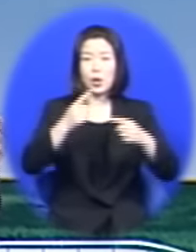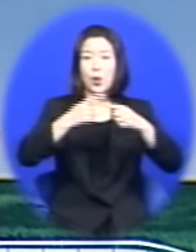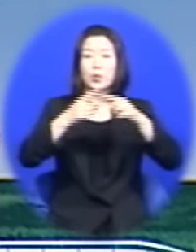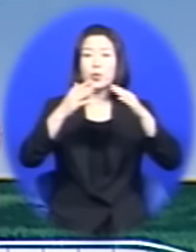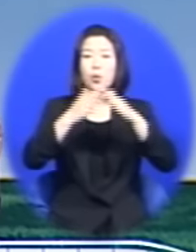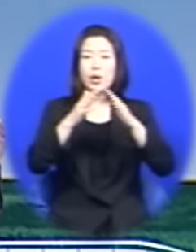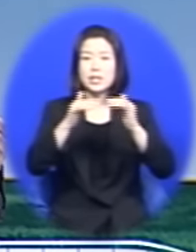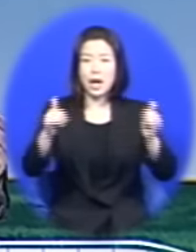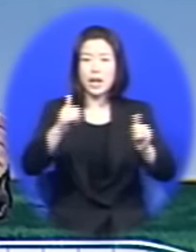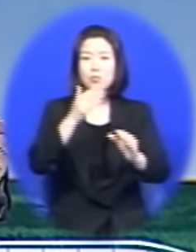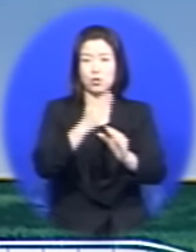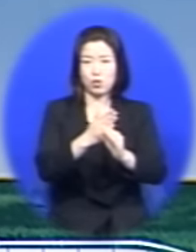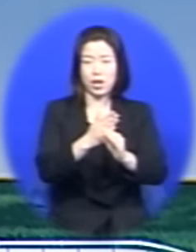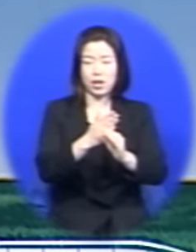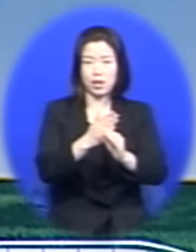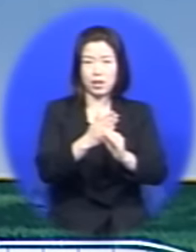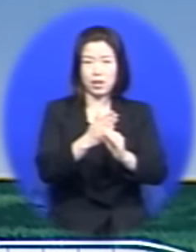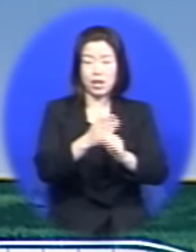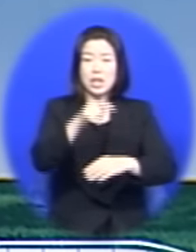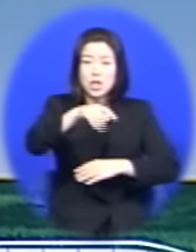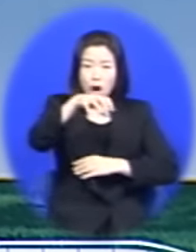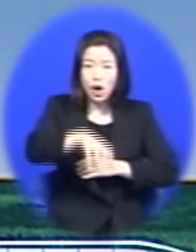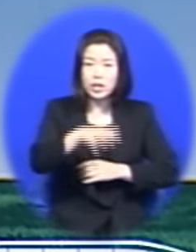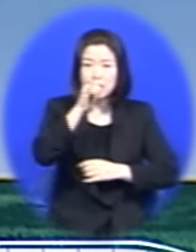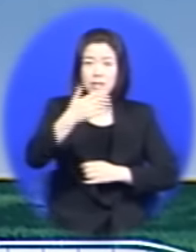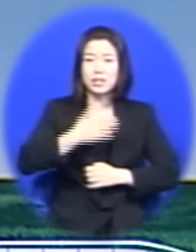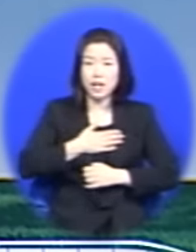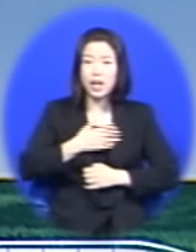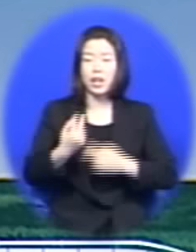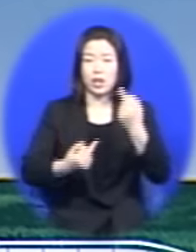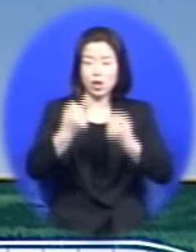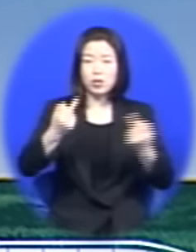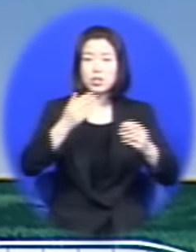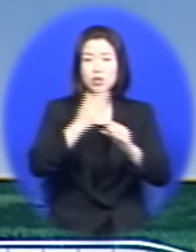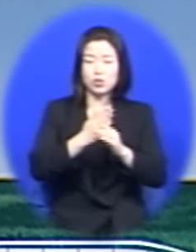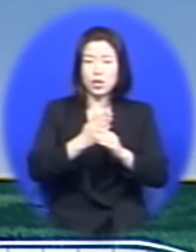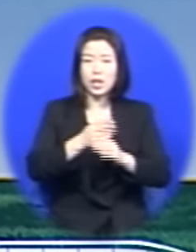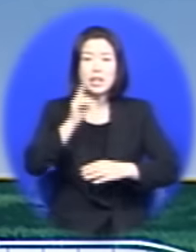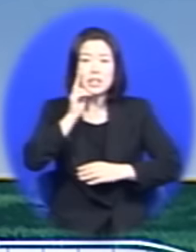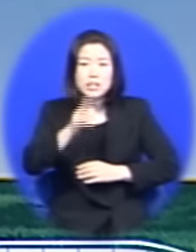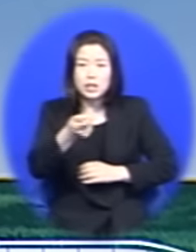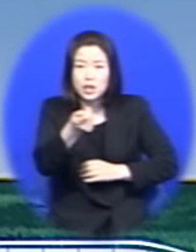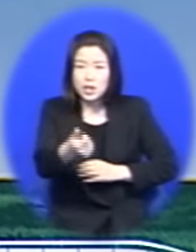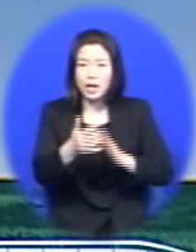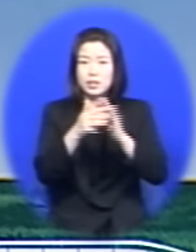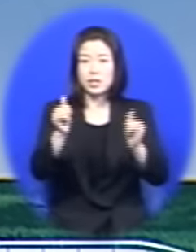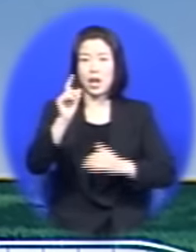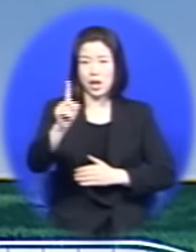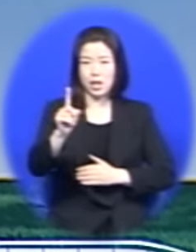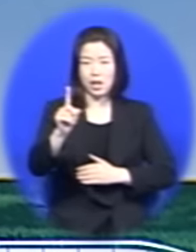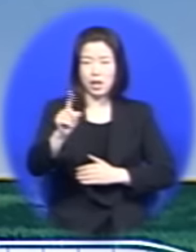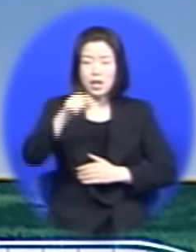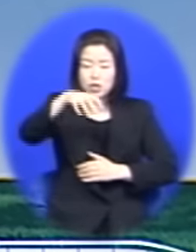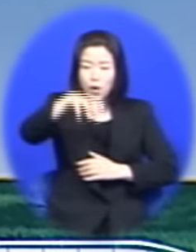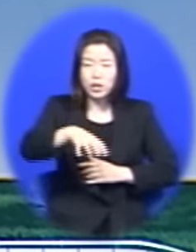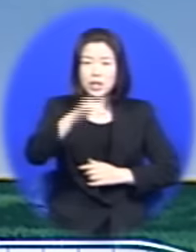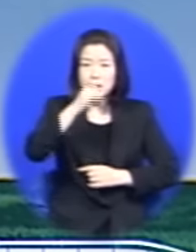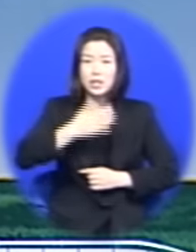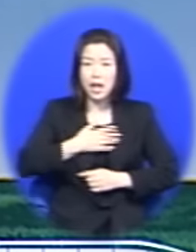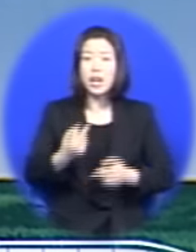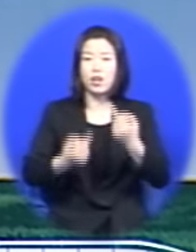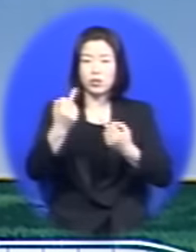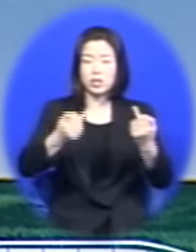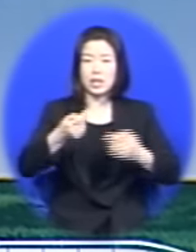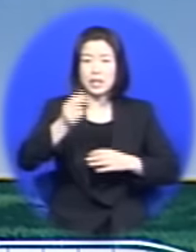교인들 중에 여기 있는 내 형제 중에 지극히 작은 자 하나라. 여기 있는 내 형제